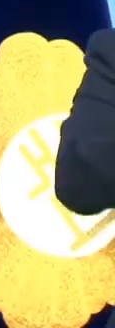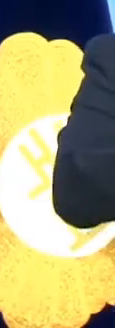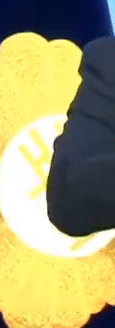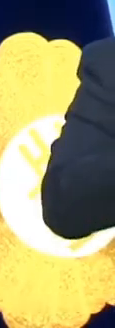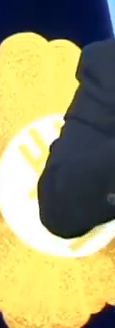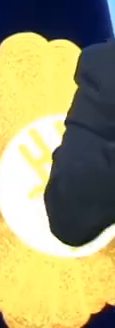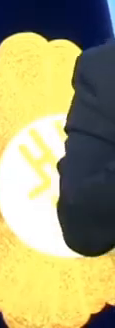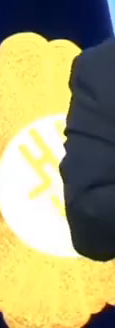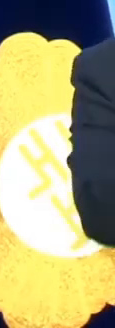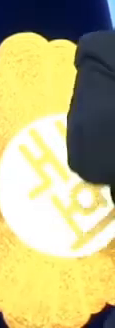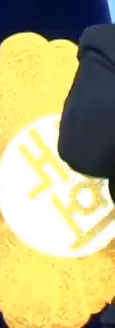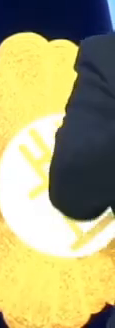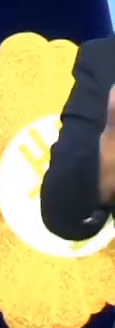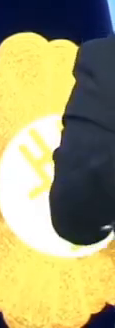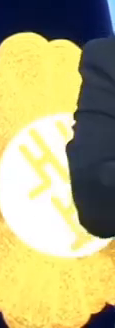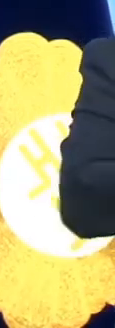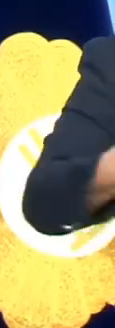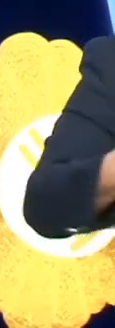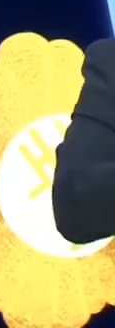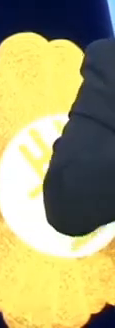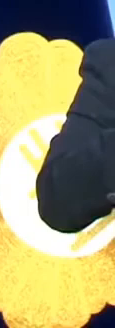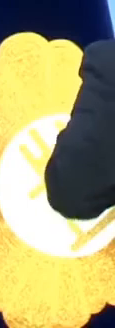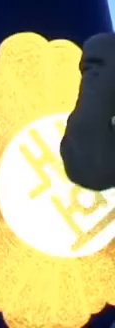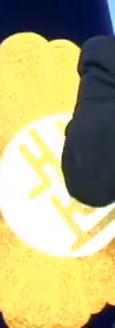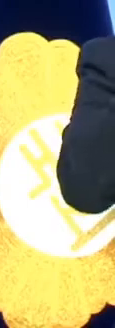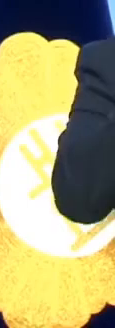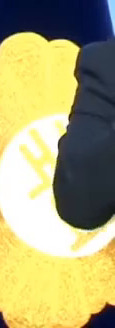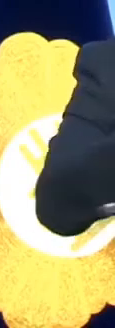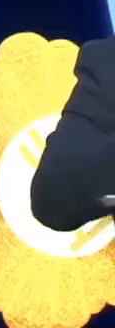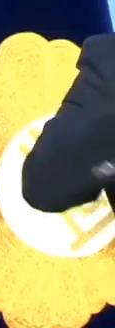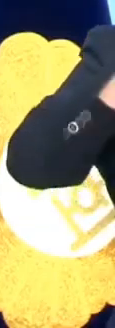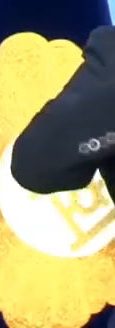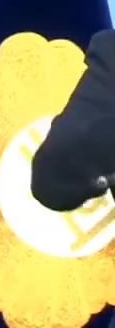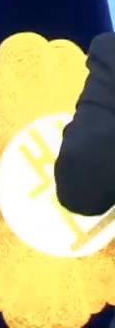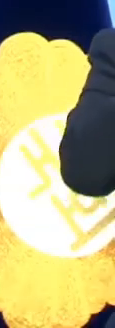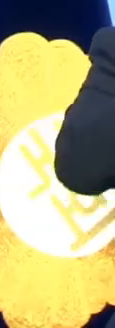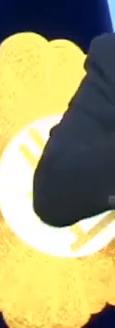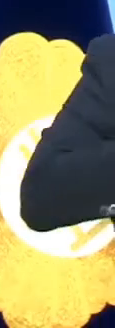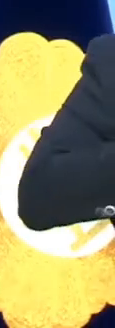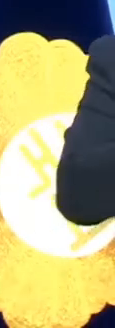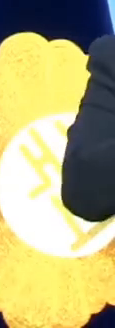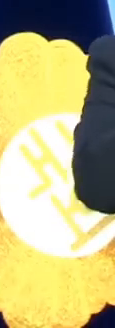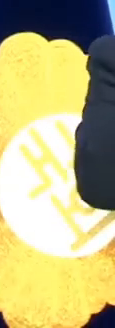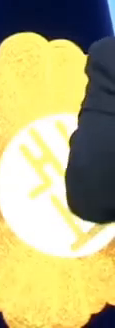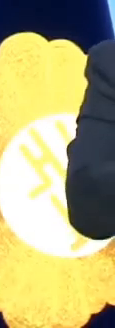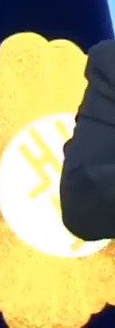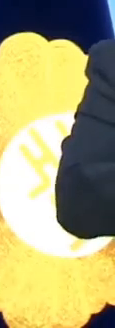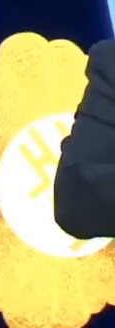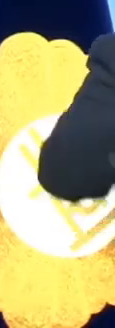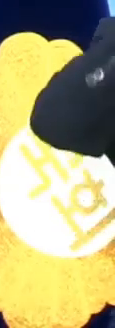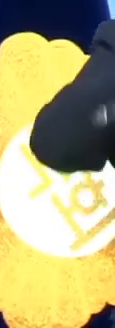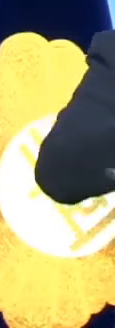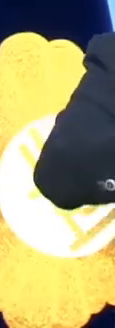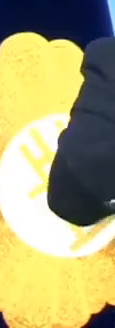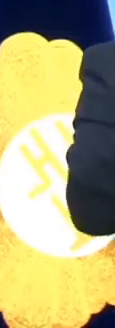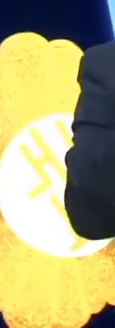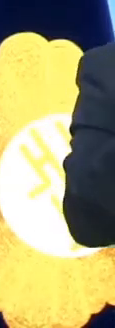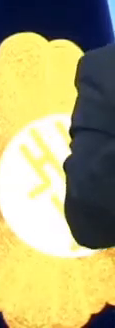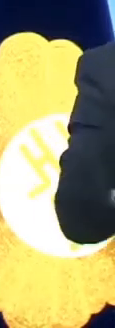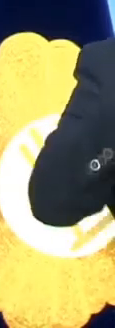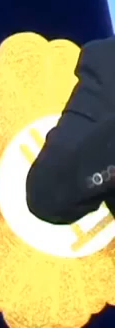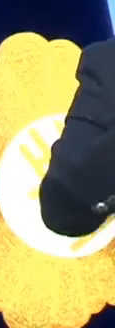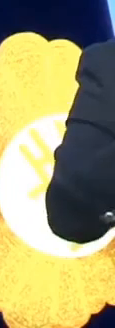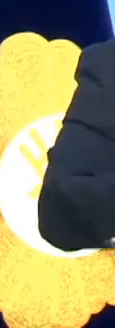영유아보육법 개정안 등 아동 보호를 위한 14 끝내 법안이 발의 되었습니다 누적으로 백열 123건